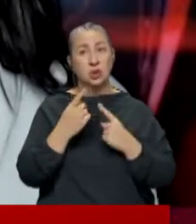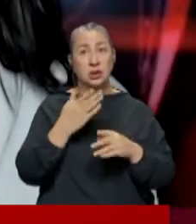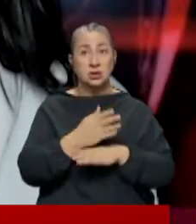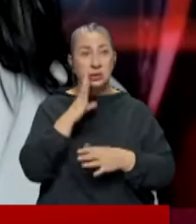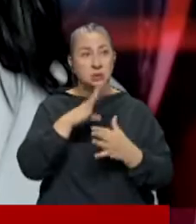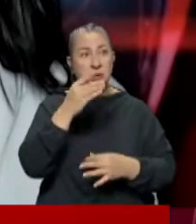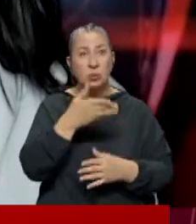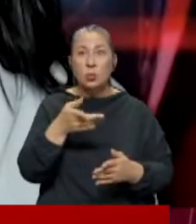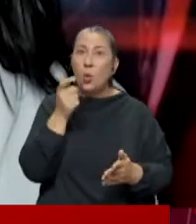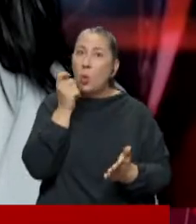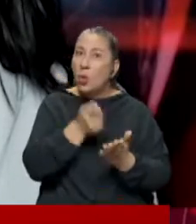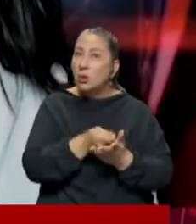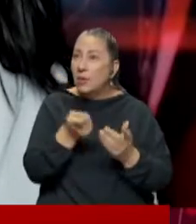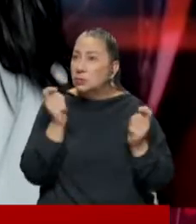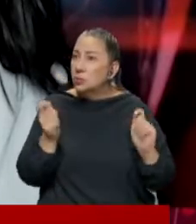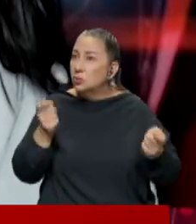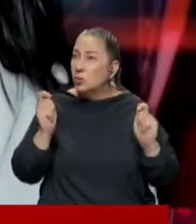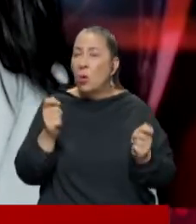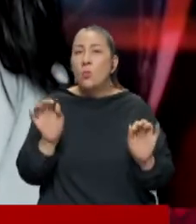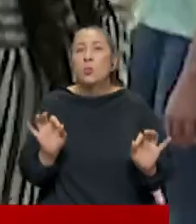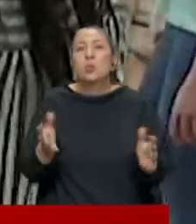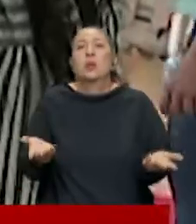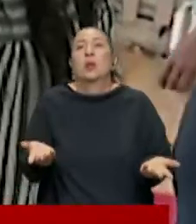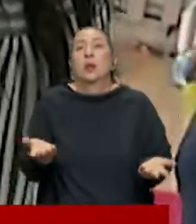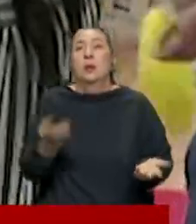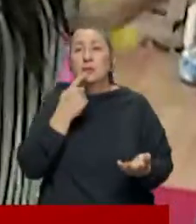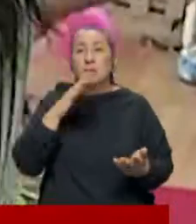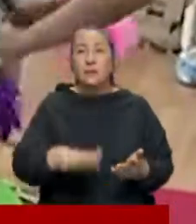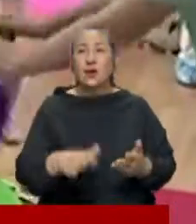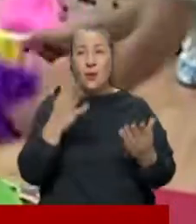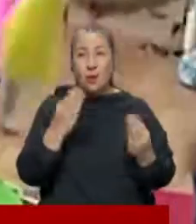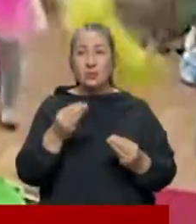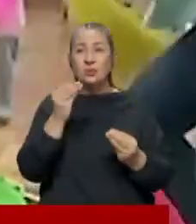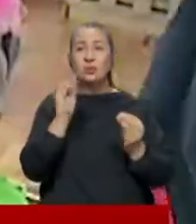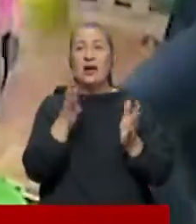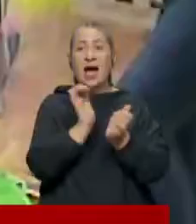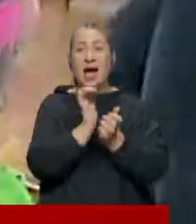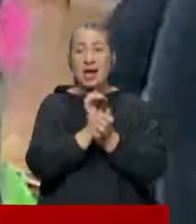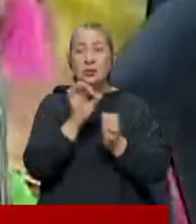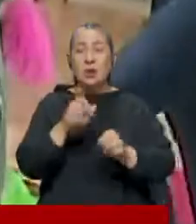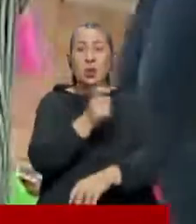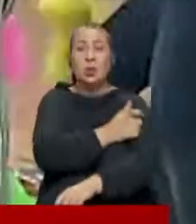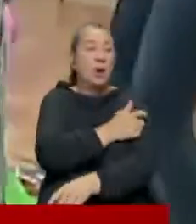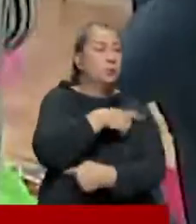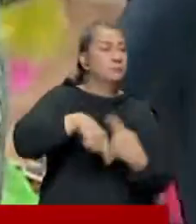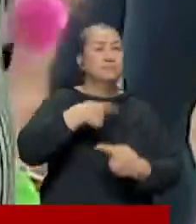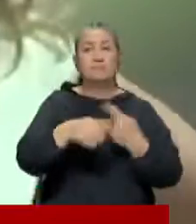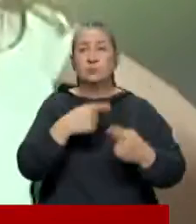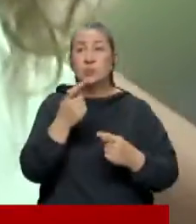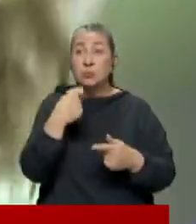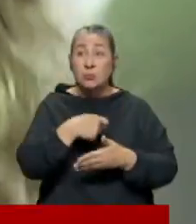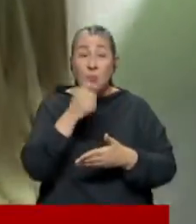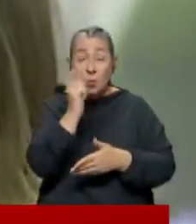Gerçekten insanlar bunları şu anda ödeyebilecek durumda değiller. Küçük yaşta çocuğu olan çoğu aile şu sıralarda kreş arayışında ama yüksek